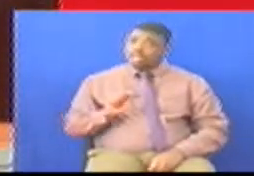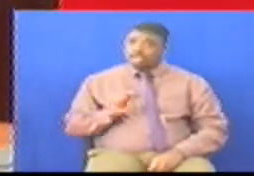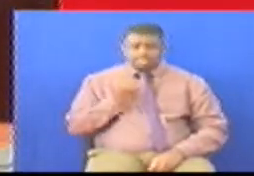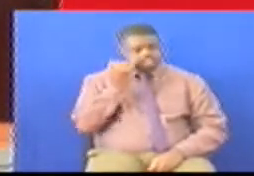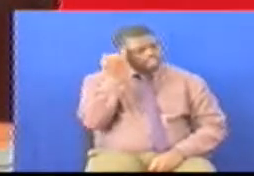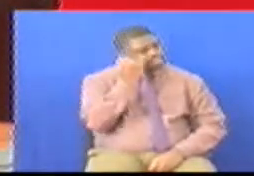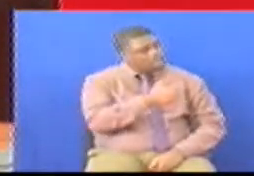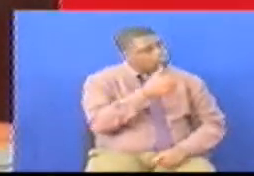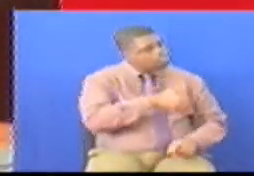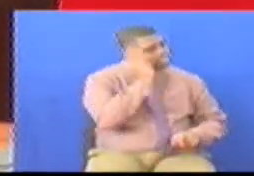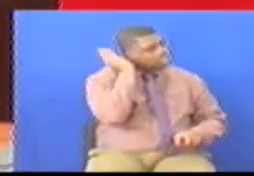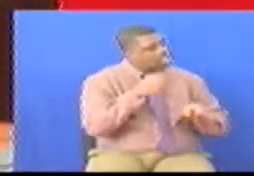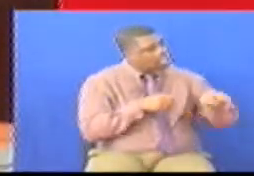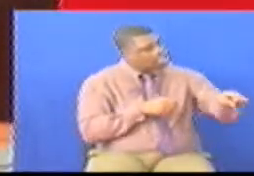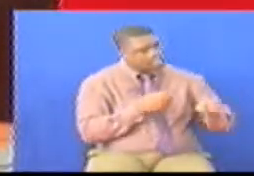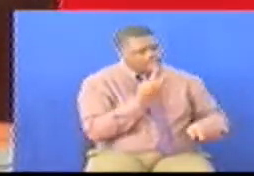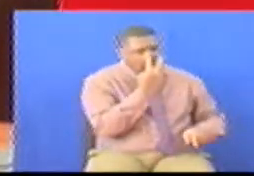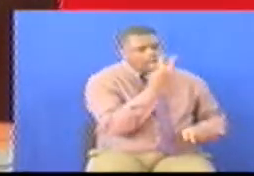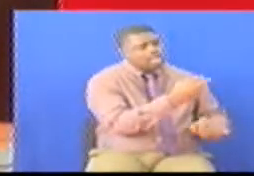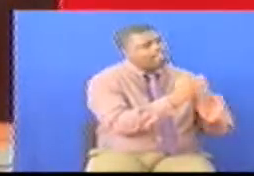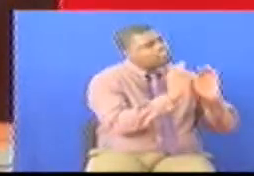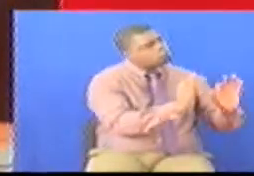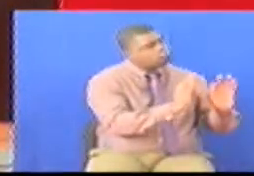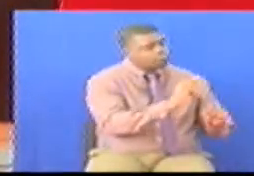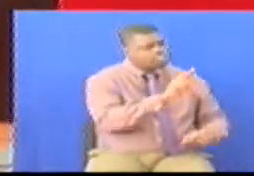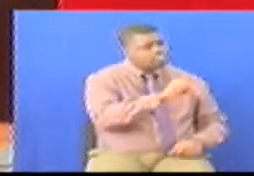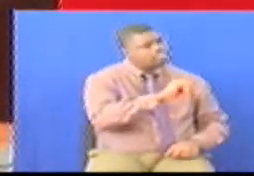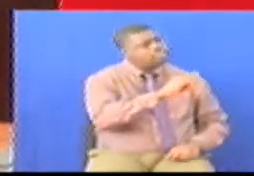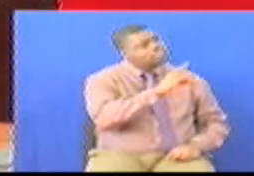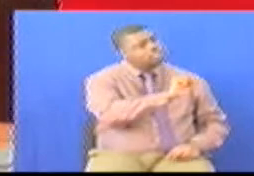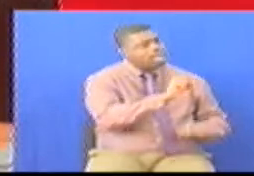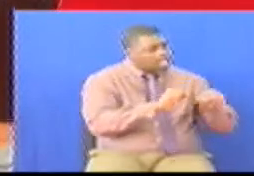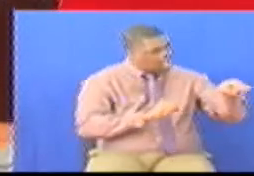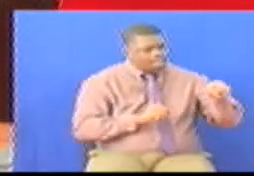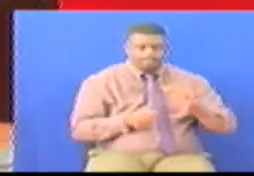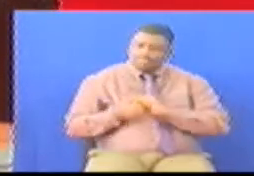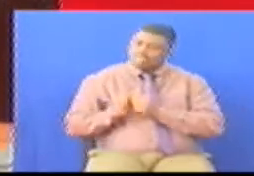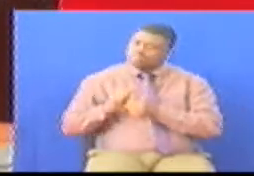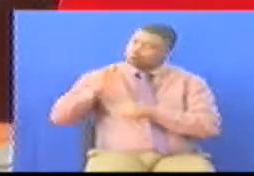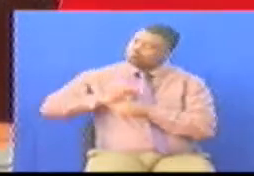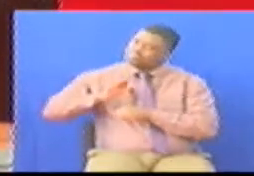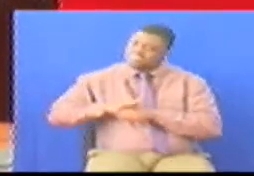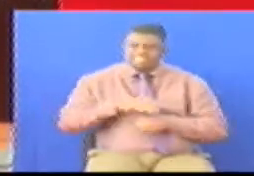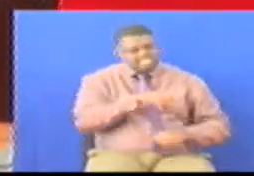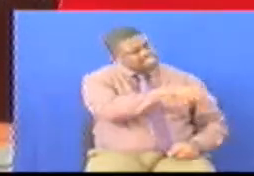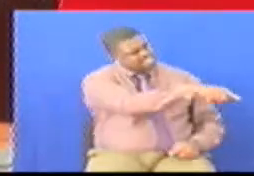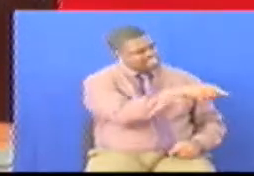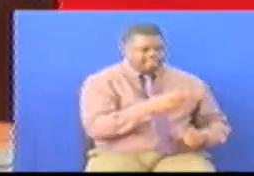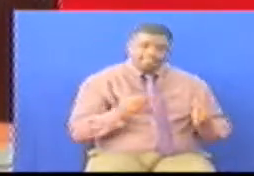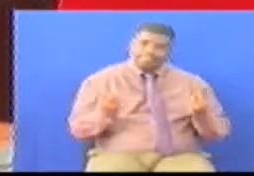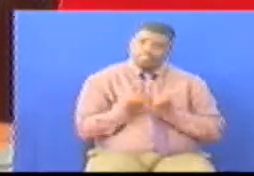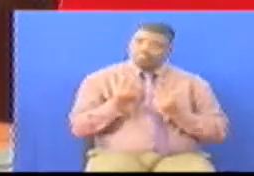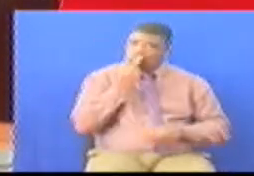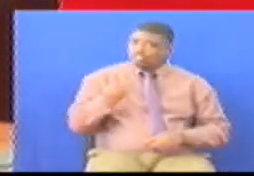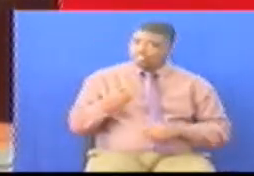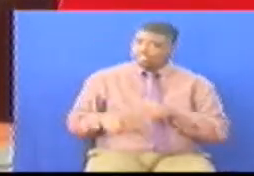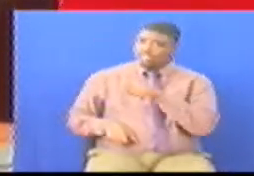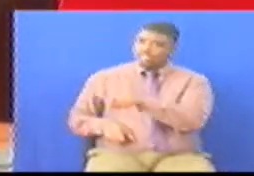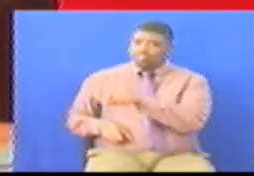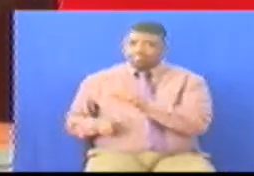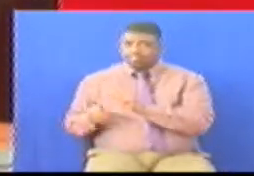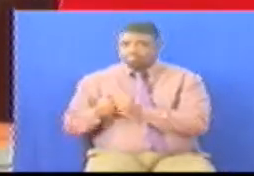hapa itupie macho NIDA, kuna makandokando mengi. Lakini pia ukitazama hata hayo materials